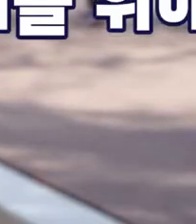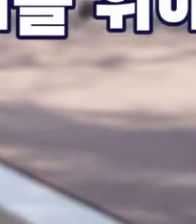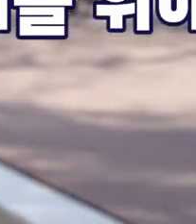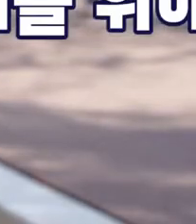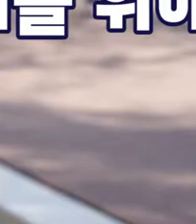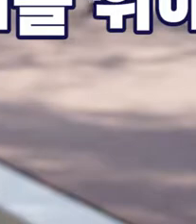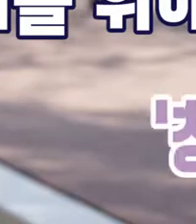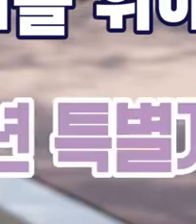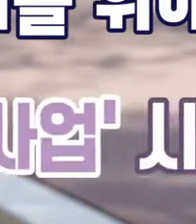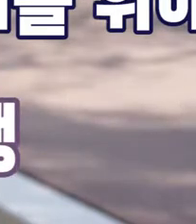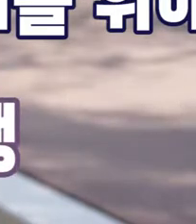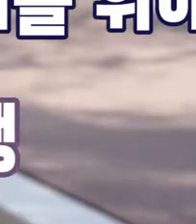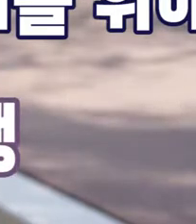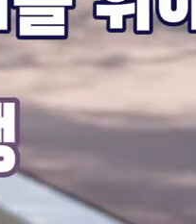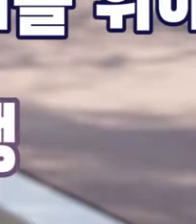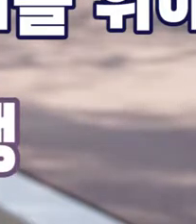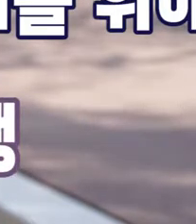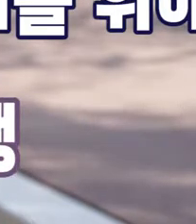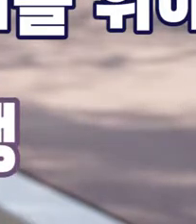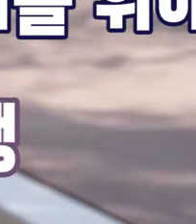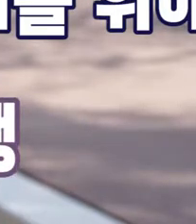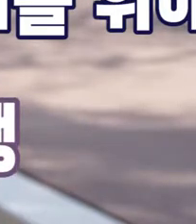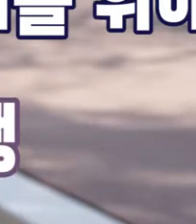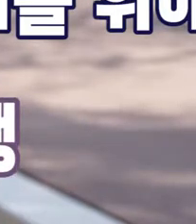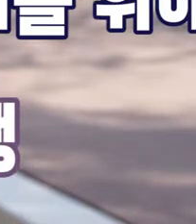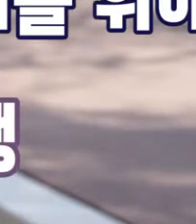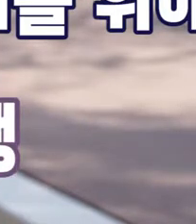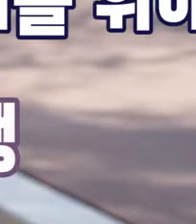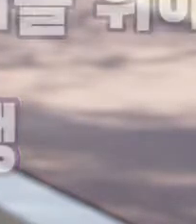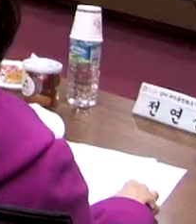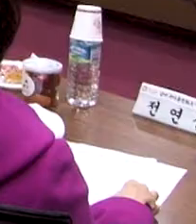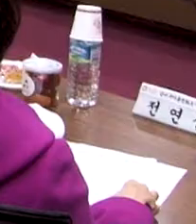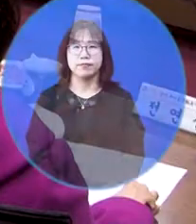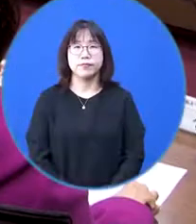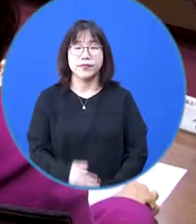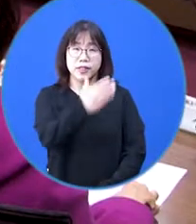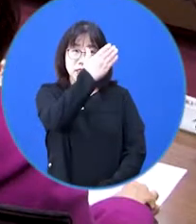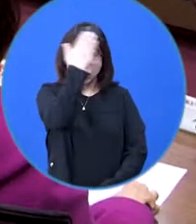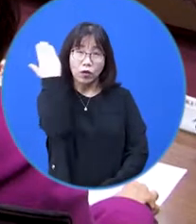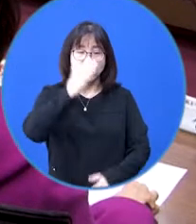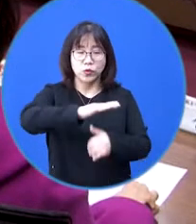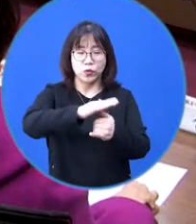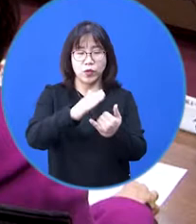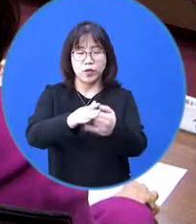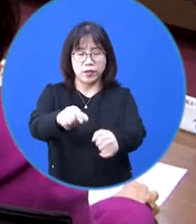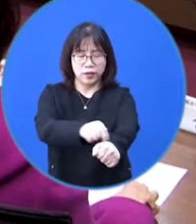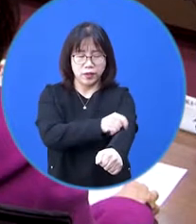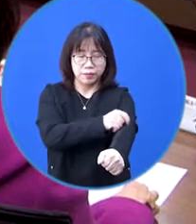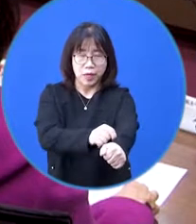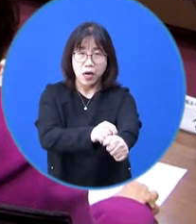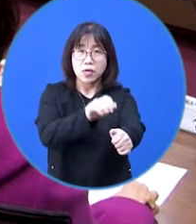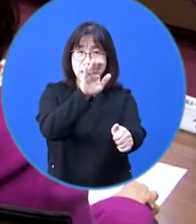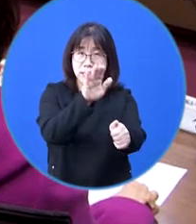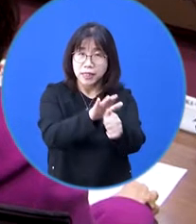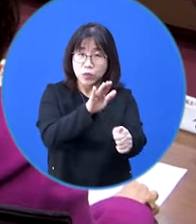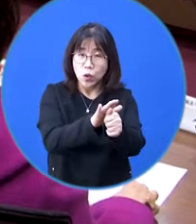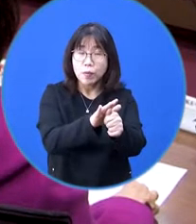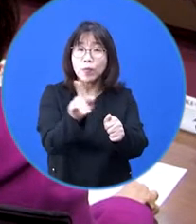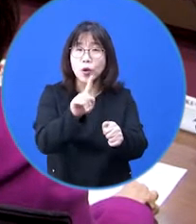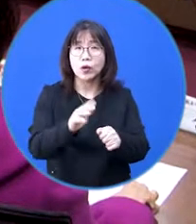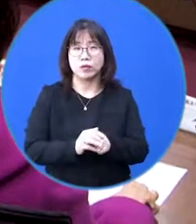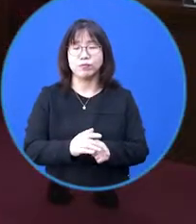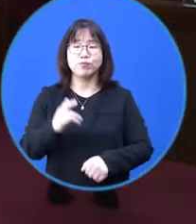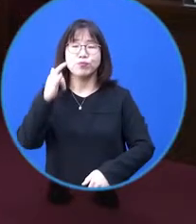생활을 유지할 수 있도록 청소년 특별 지원 사업을 시행합니다. 청소년 특별 지원 사업은 보호자가